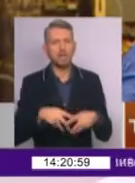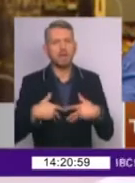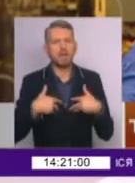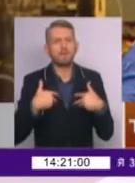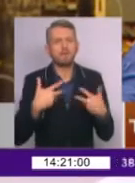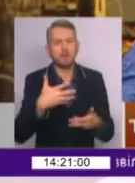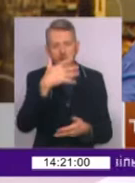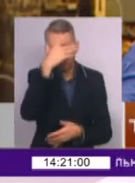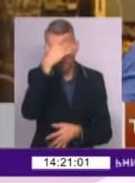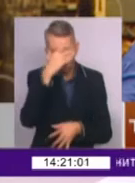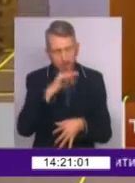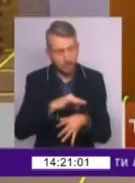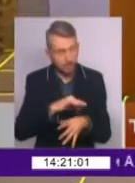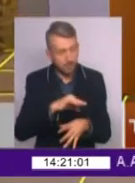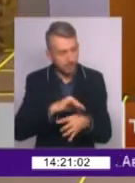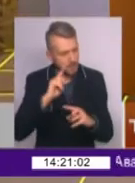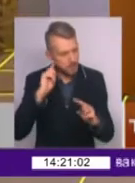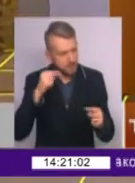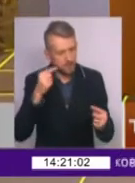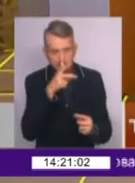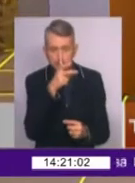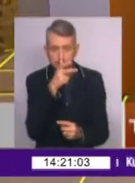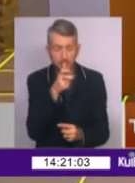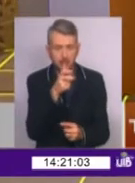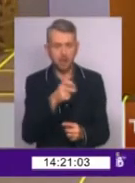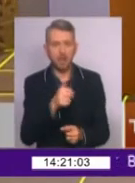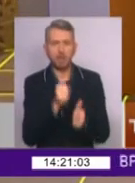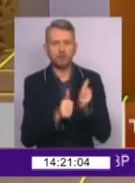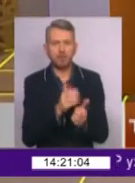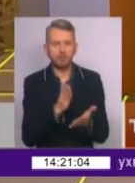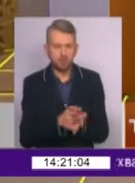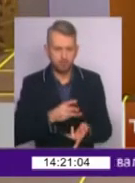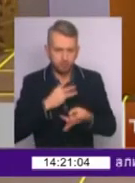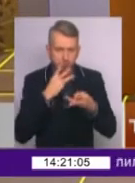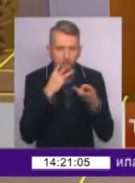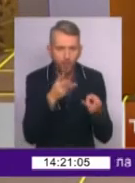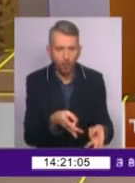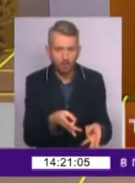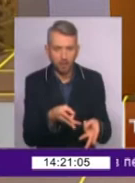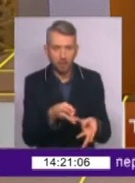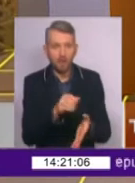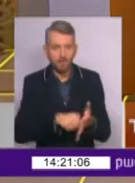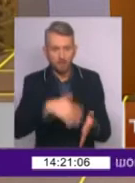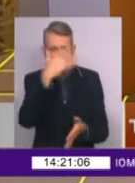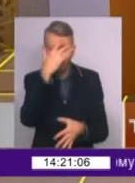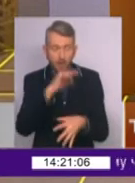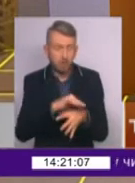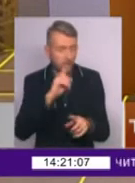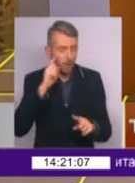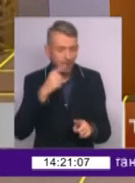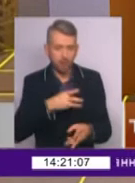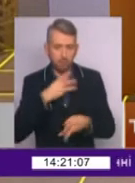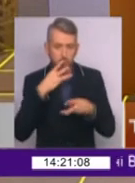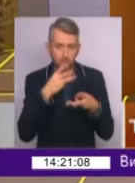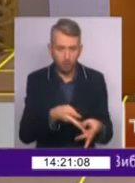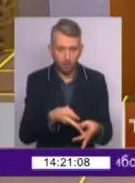дуже головний біль. І часто є блювота, настільки виражений головний, від нього є блювота. Може